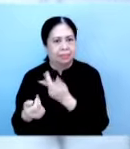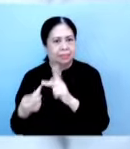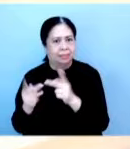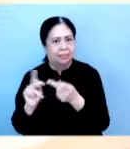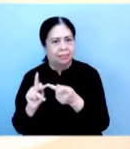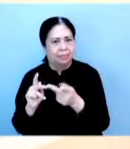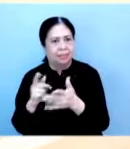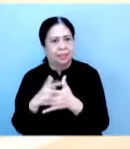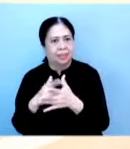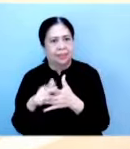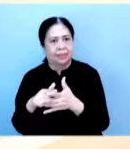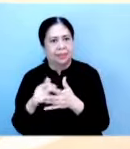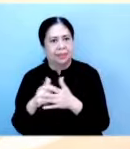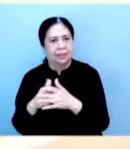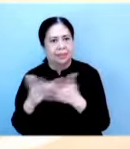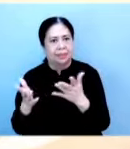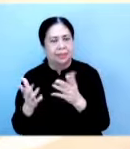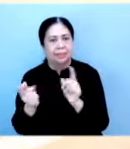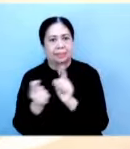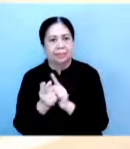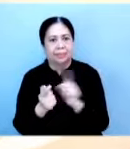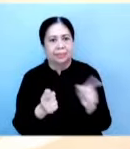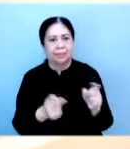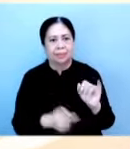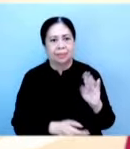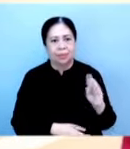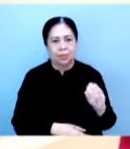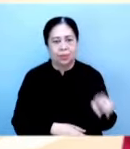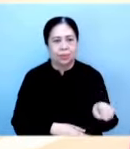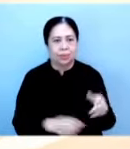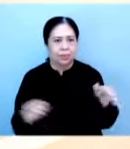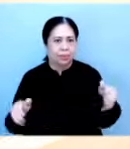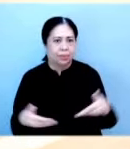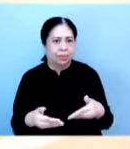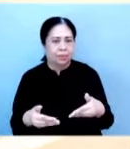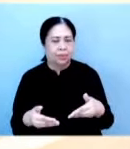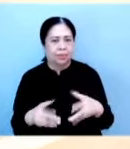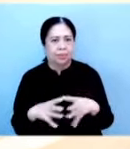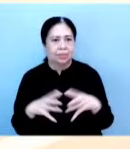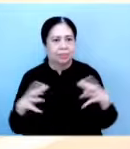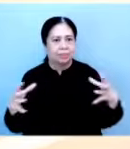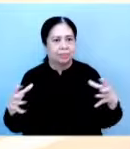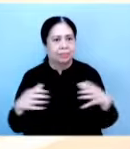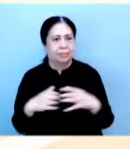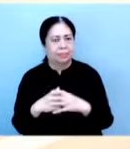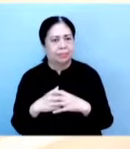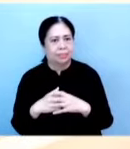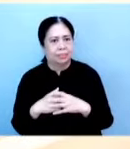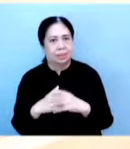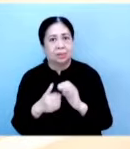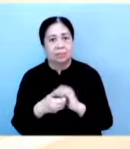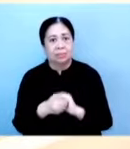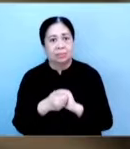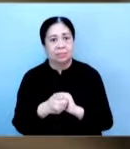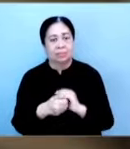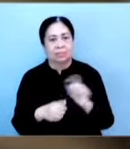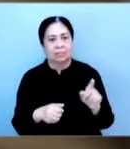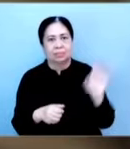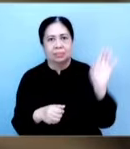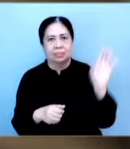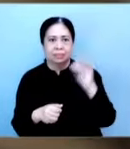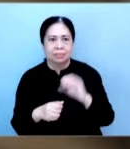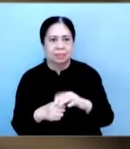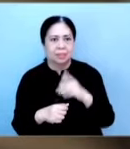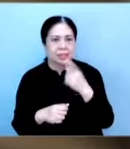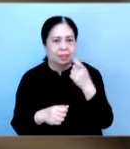and ayun nakilala siya agad ni evo pinakilala ko siya Sobrang Um yung bonding nila kakaiba kasi